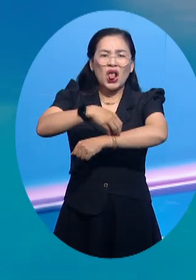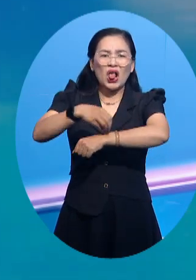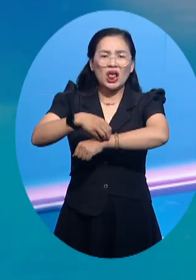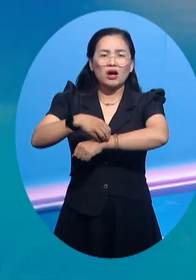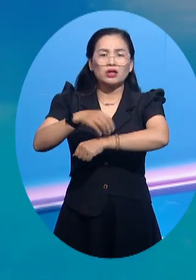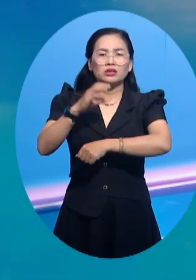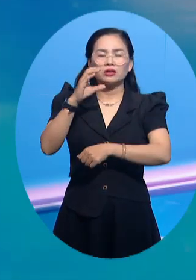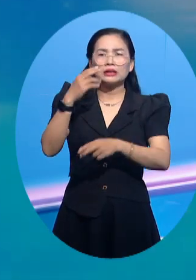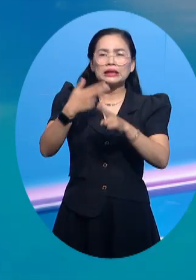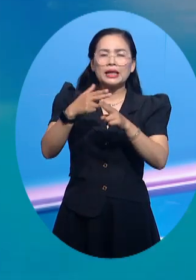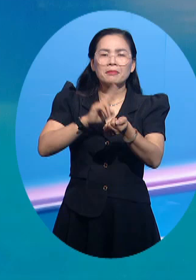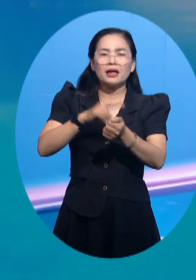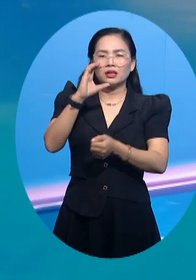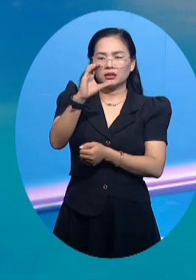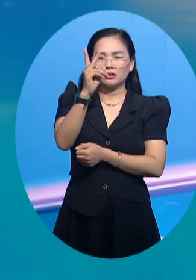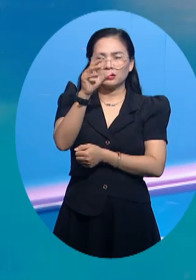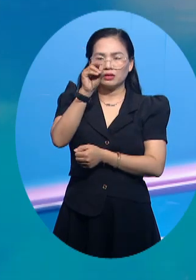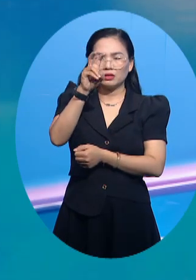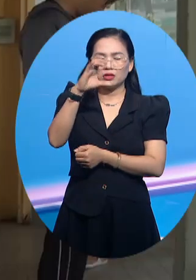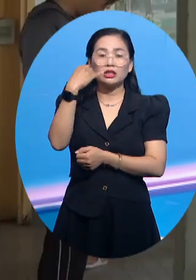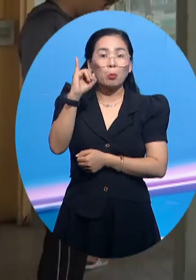trường học, đặc biệt là lứa tuổi mẫu giáo.